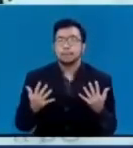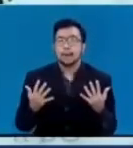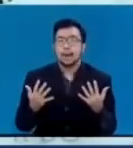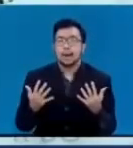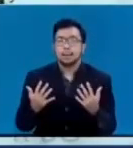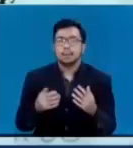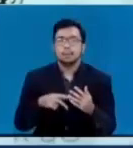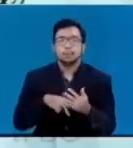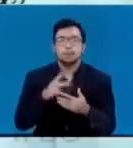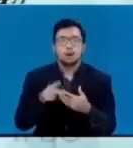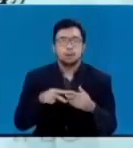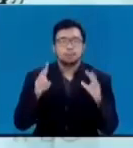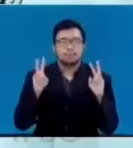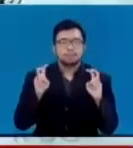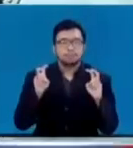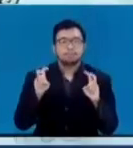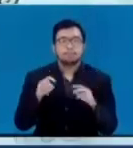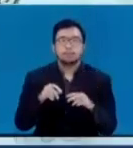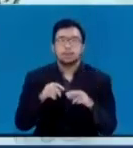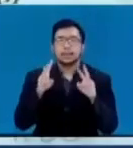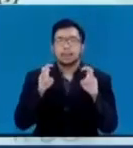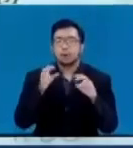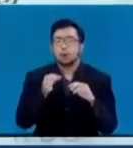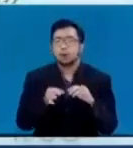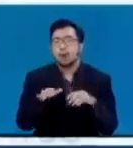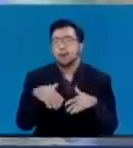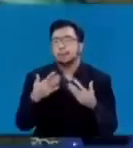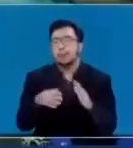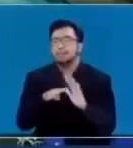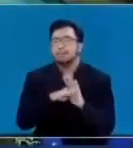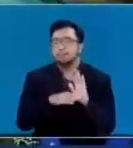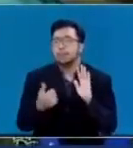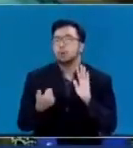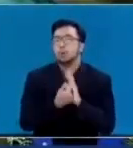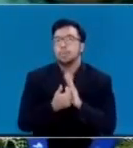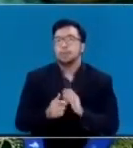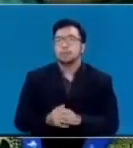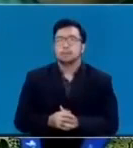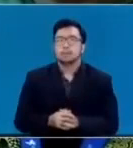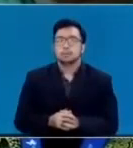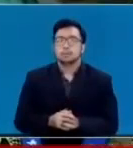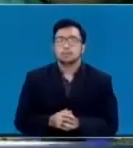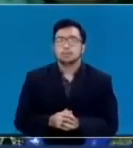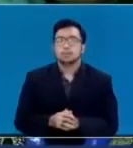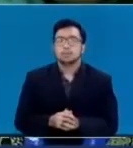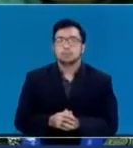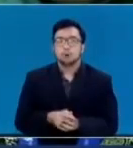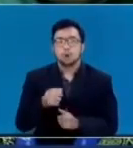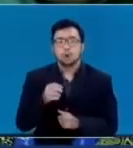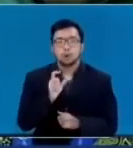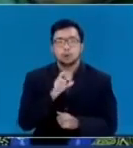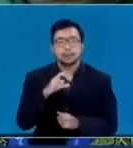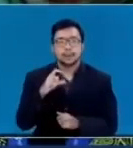yang memang selaras dengan tema kota yang akan diperjuangkan. Kota yang tergabung dalam UCCN itu